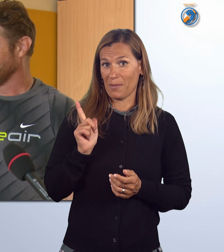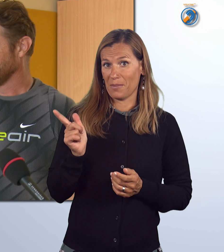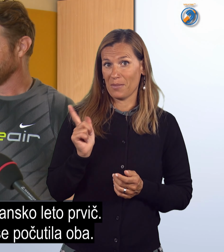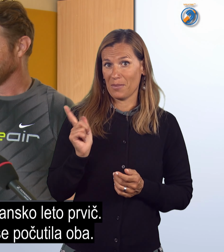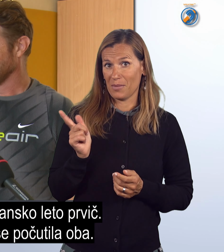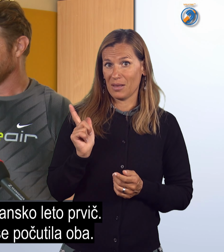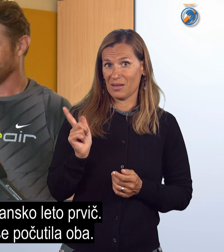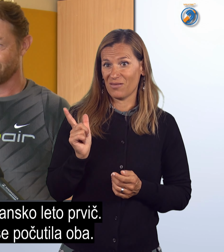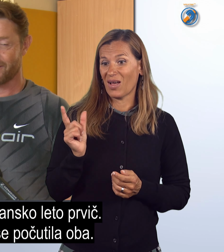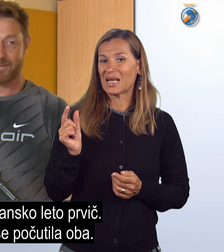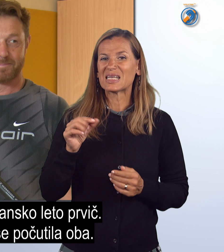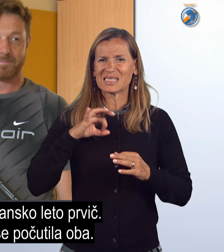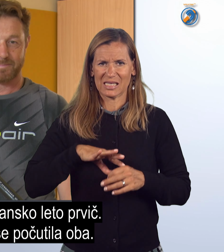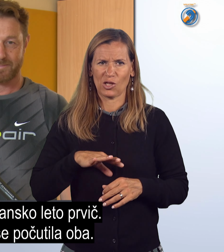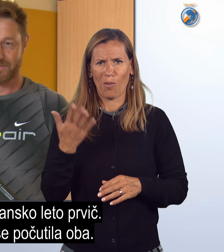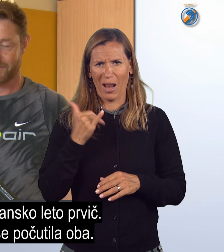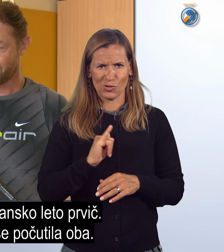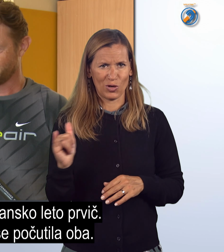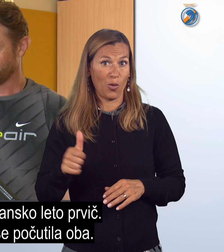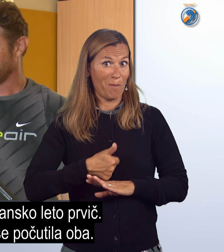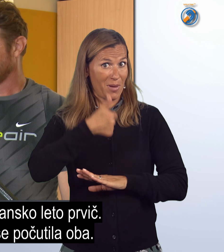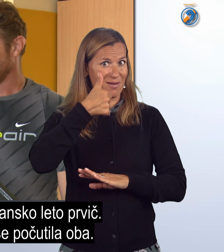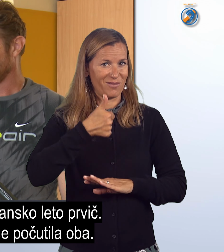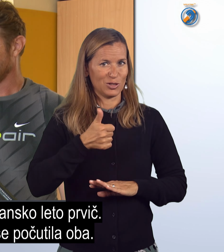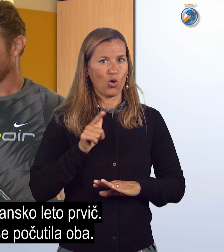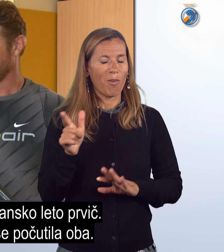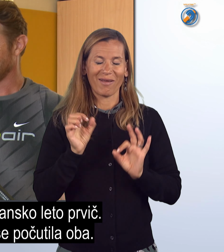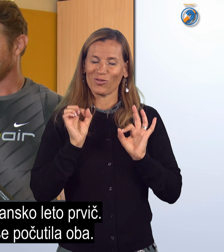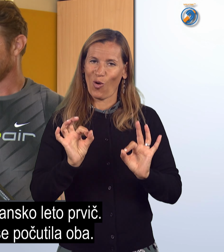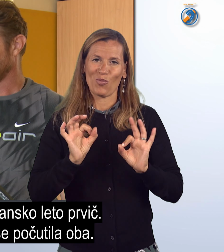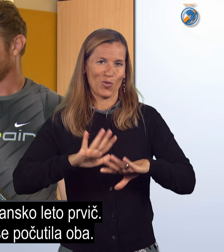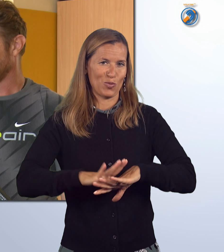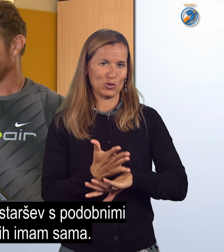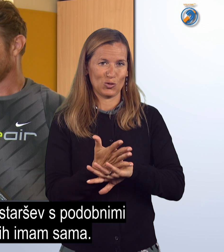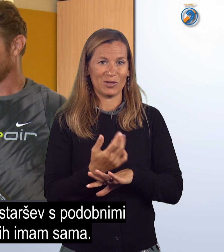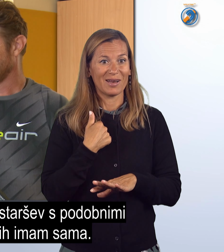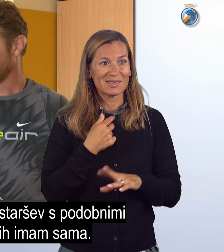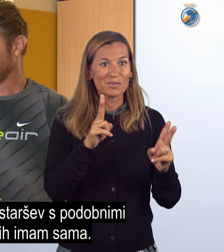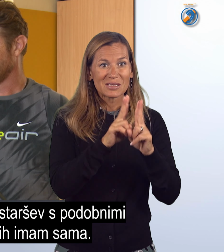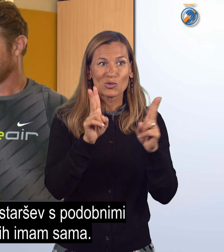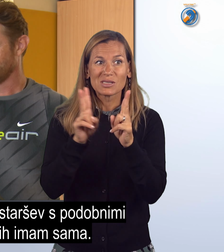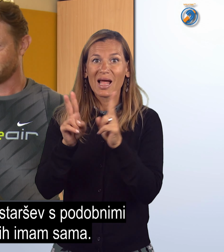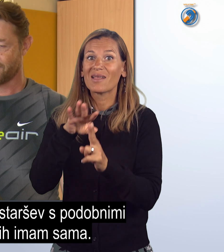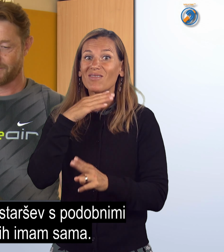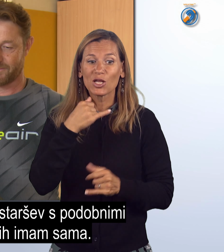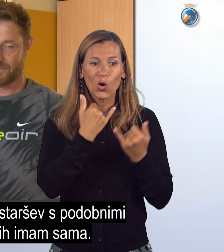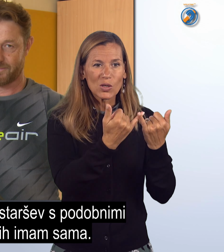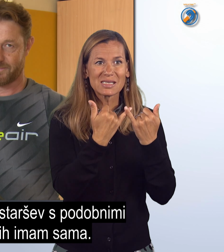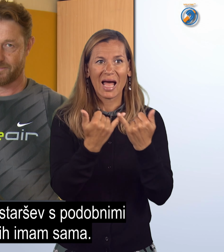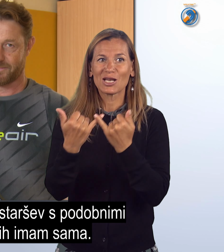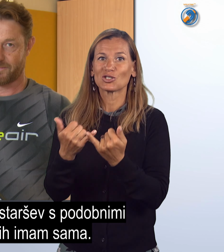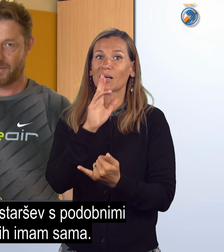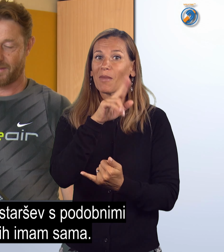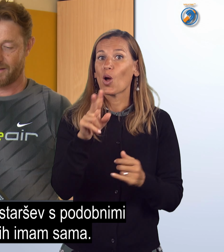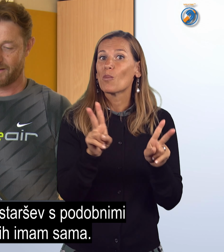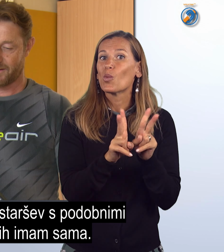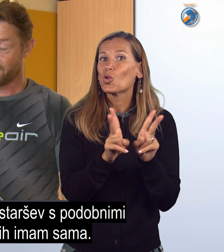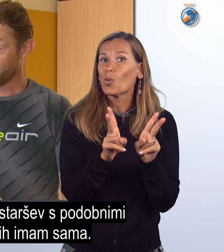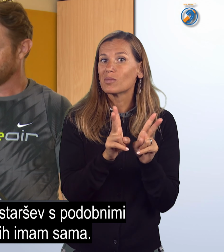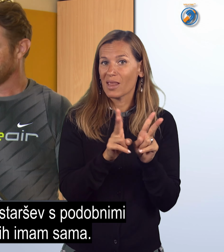Mi dva sinom sva bila lansko leto prvič, sva se ful dobro počutila oba in jaz, ker sem spoznala veliko staršev s